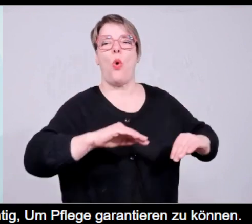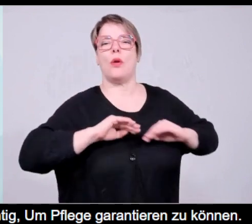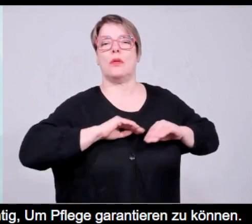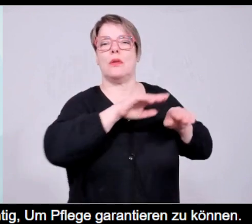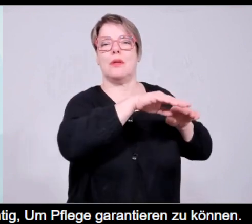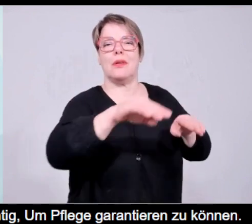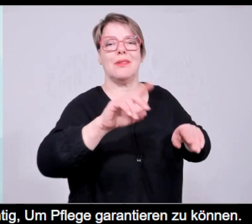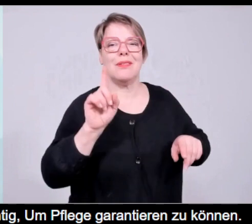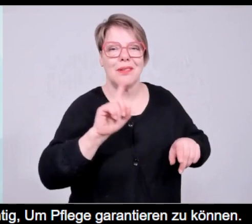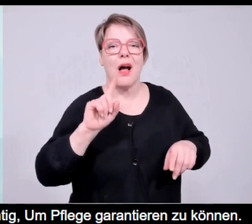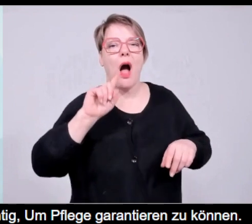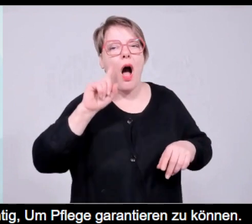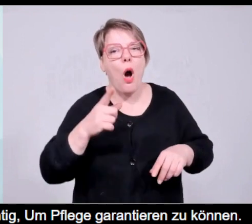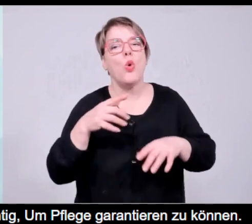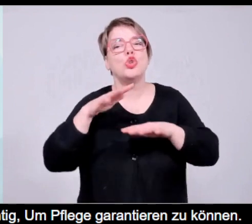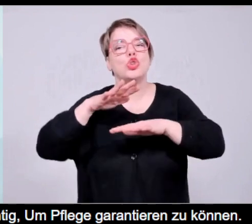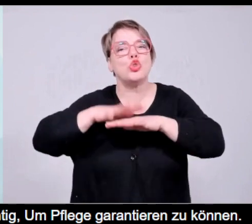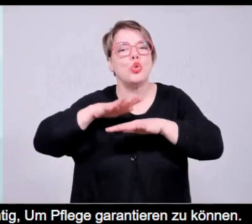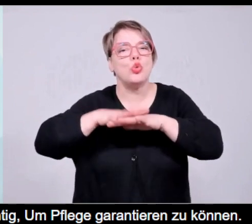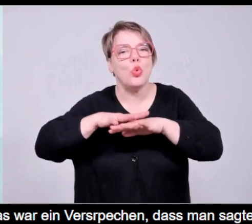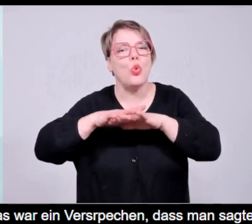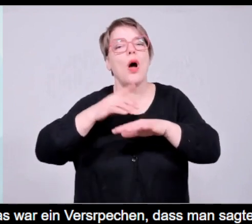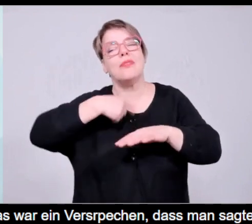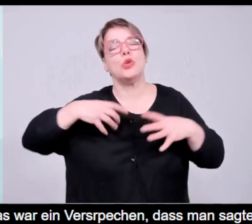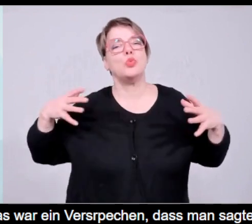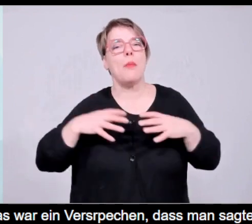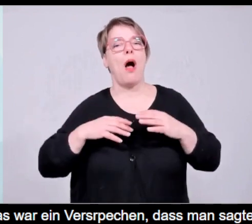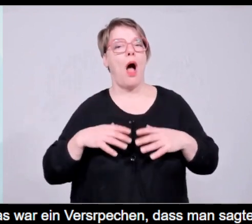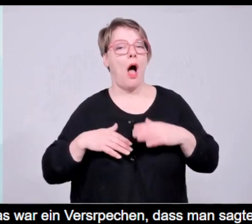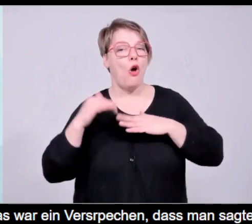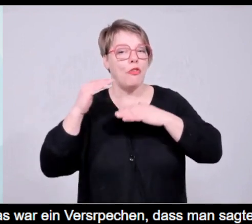gehen, damit ich dann auch diese Dinge tatsächlich so bedienen kann, wie sie gewünscht sind.